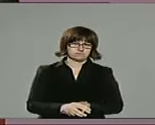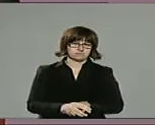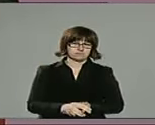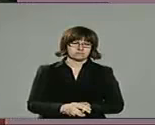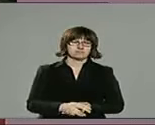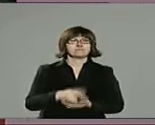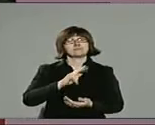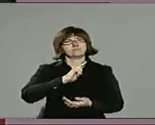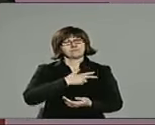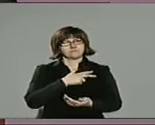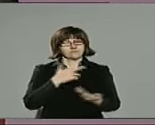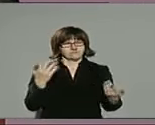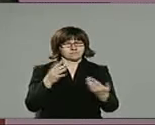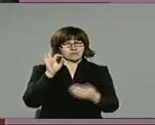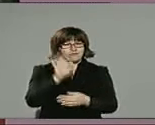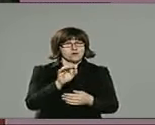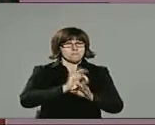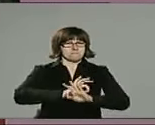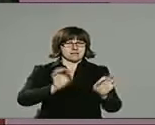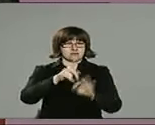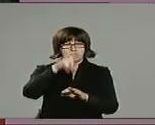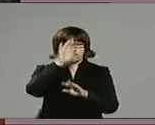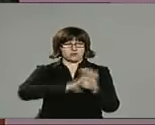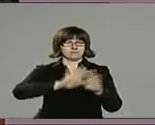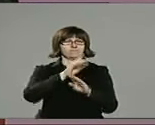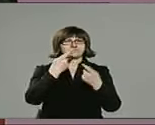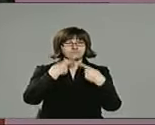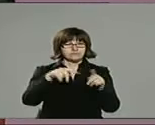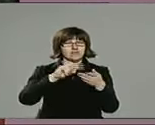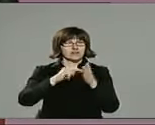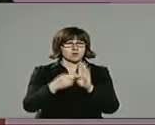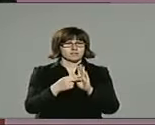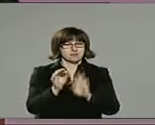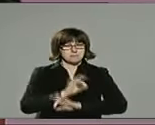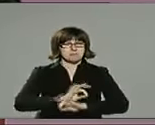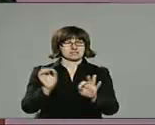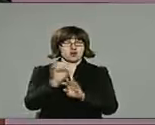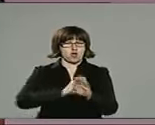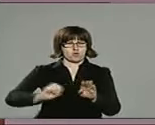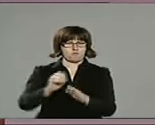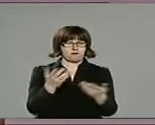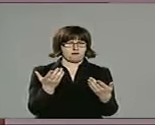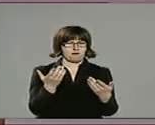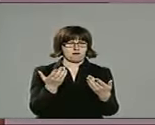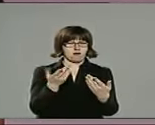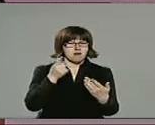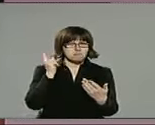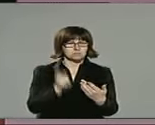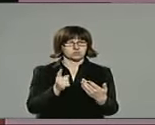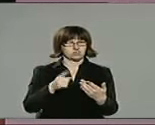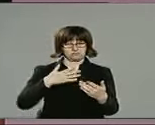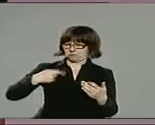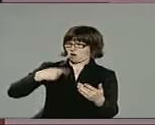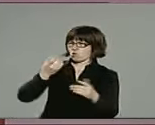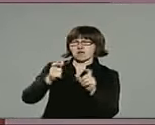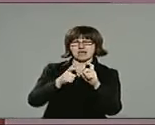Aber war es für dieses bessere Deutschland, für eine andere Politik, für ein besseres Europa, muss und will die SPD